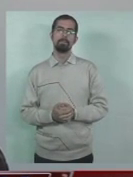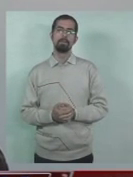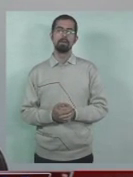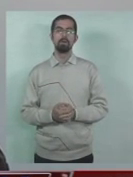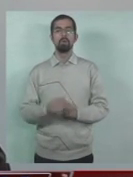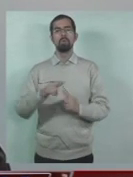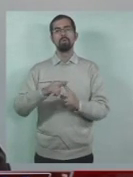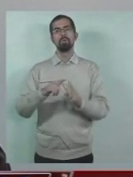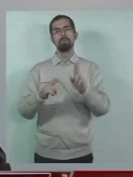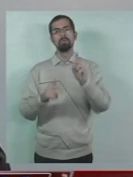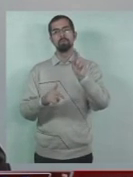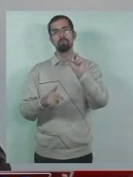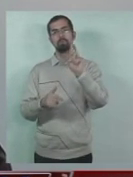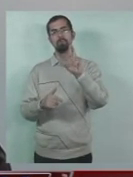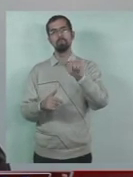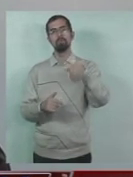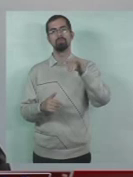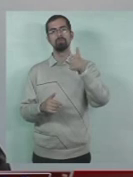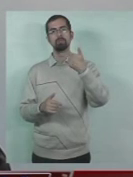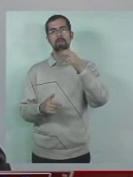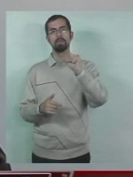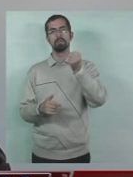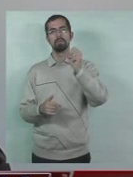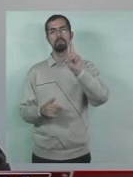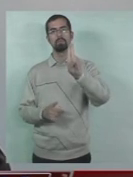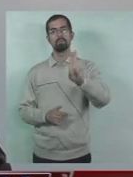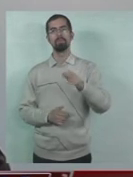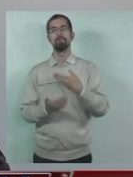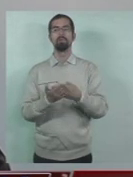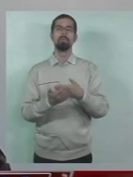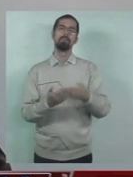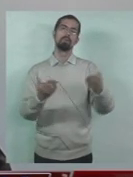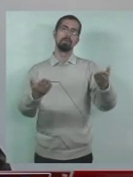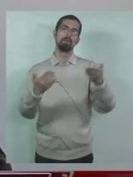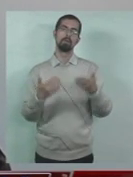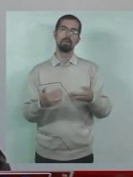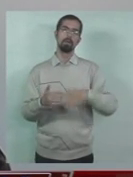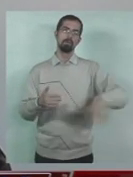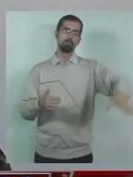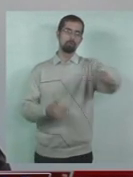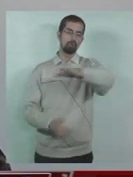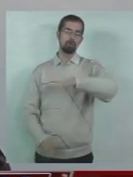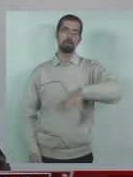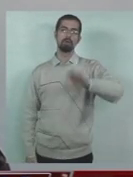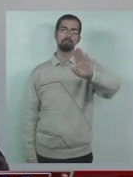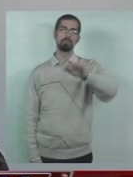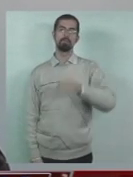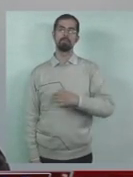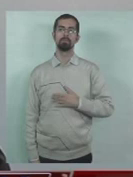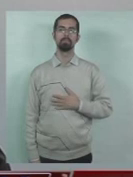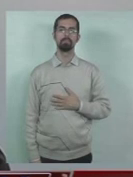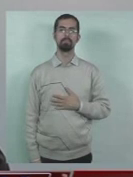Tudor Mușatescu fiind un personaj de referință al zonei noastre, al